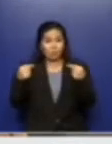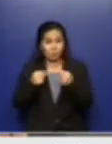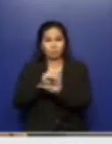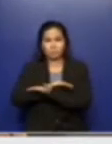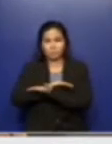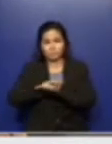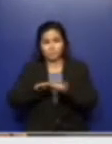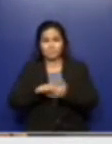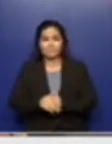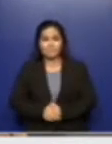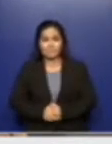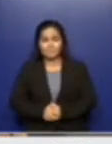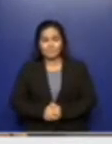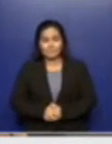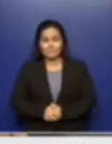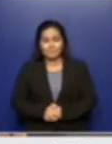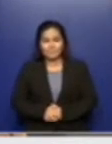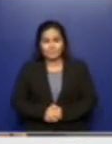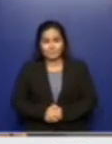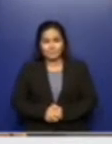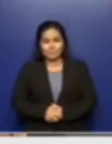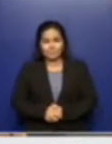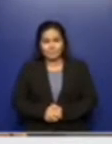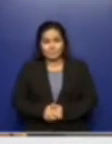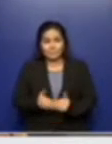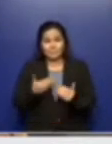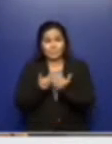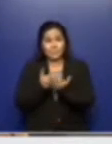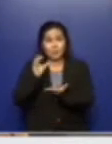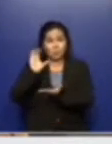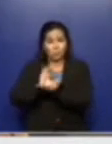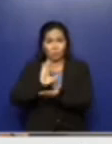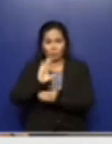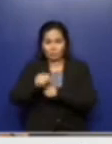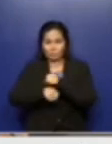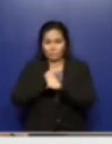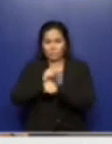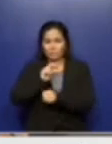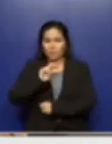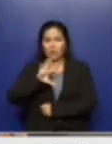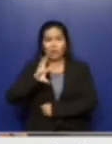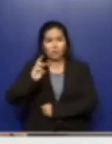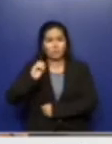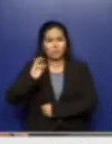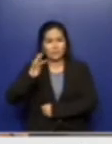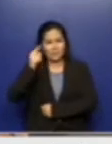เพราะฉะนั้นในส่วนงบประมาณปี2564เนี่ยกับผมจึงเห็นว่ารัฐบาลน่าจะ